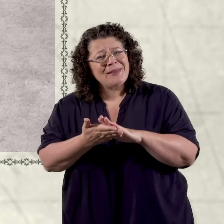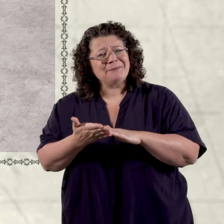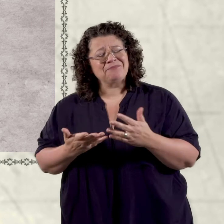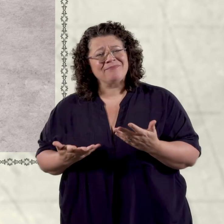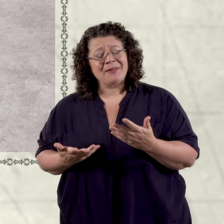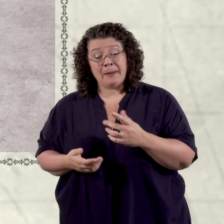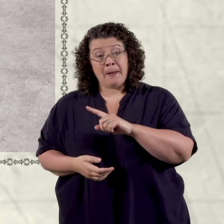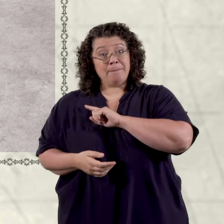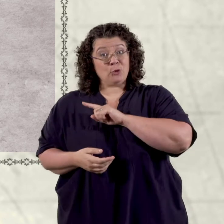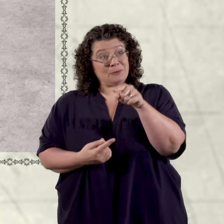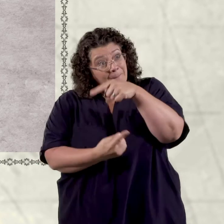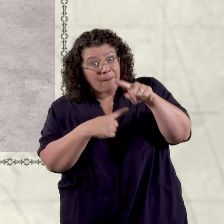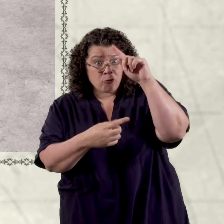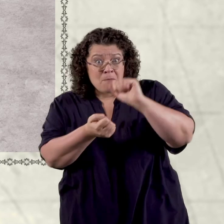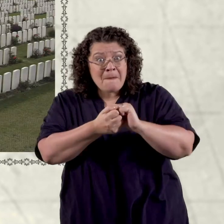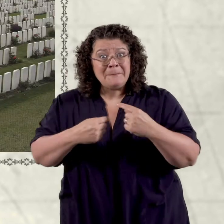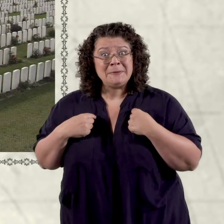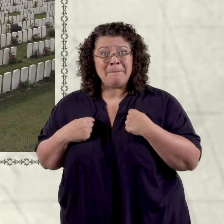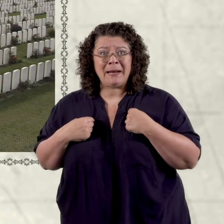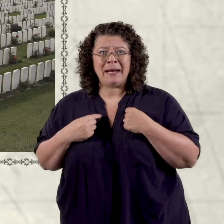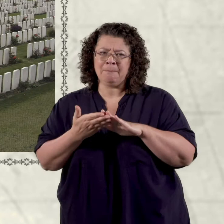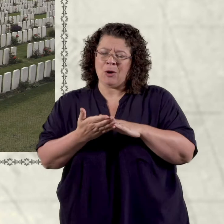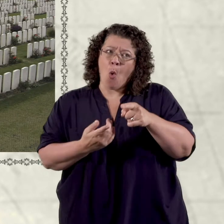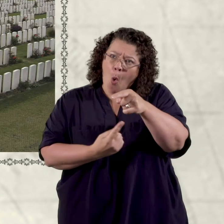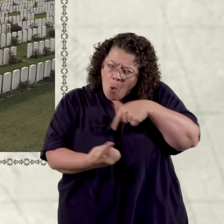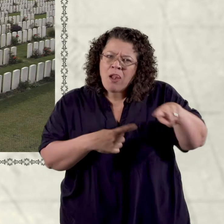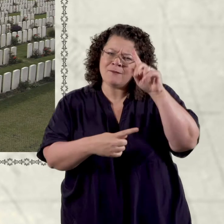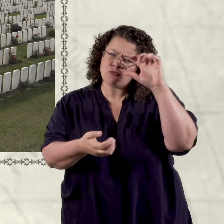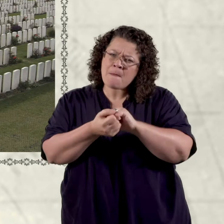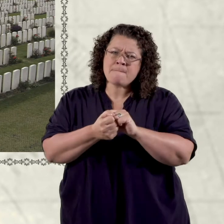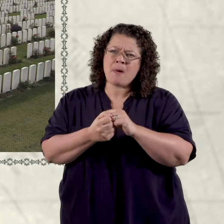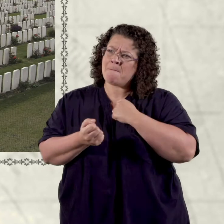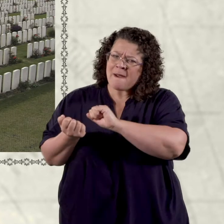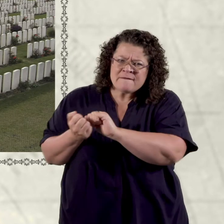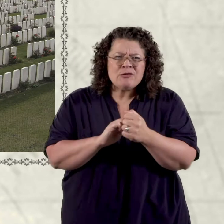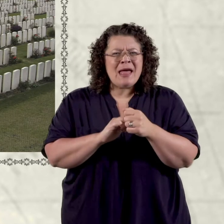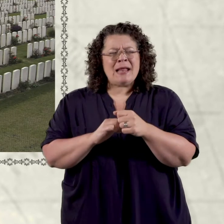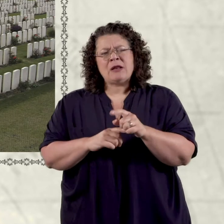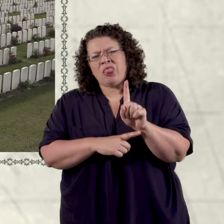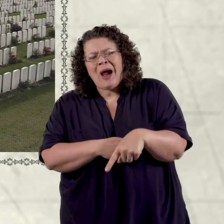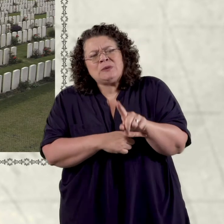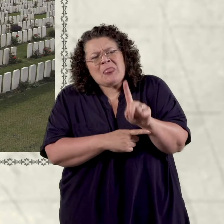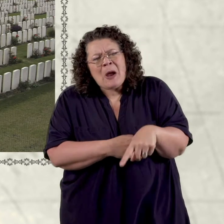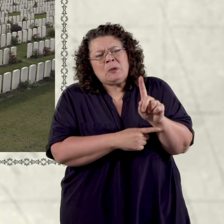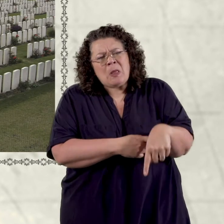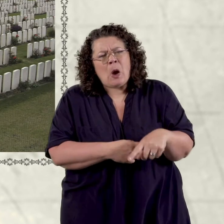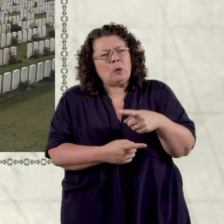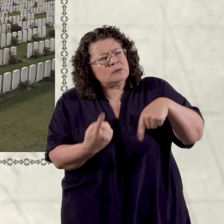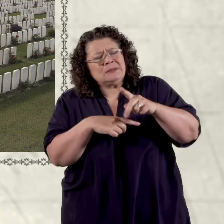rwan gofio am yn ffrindiau i, ac am y miloedd ar filoedd o bobl gollodd i bywydau yn yr